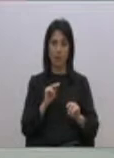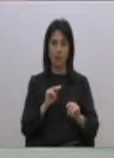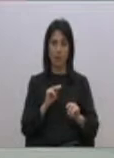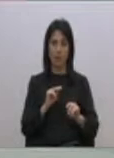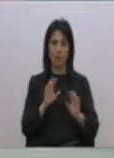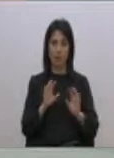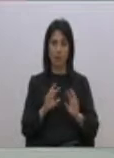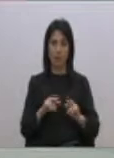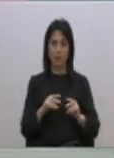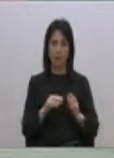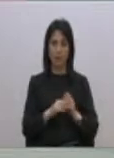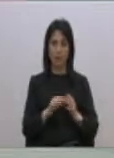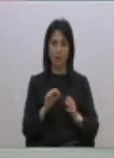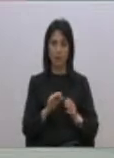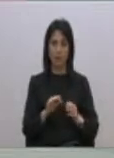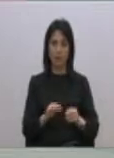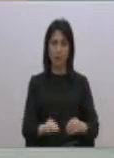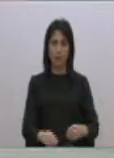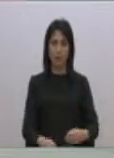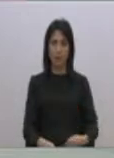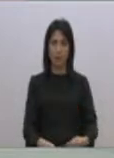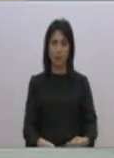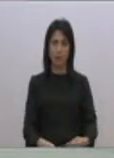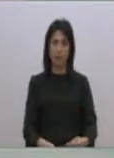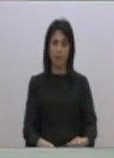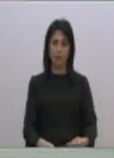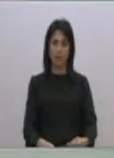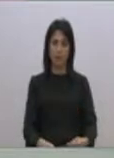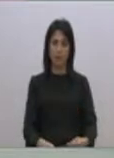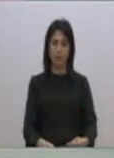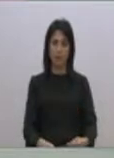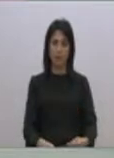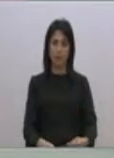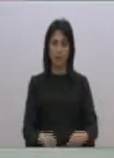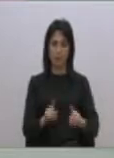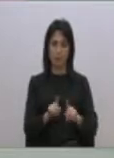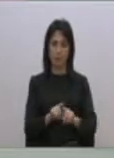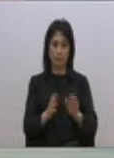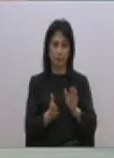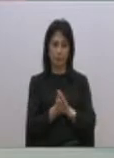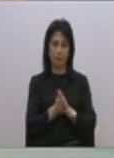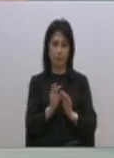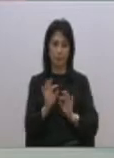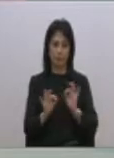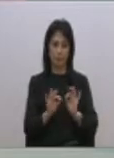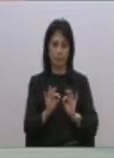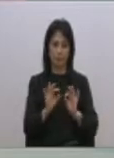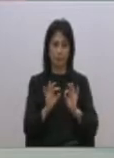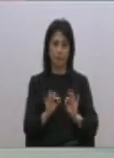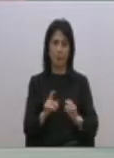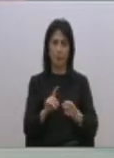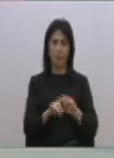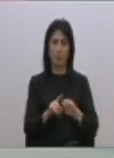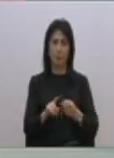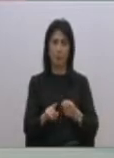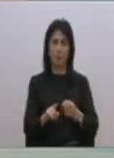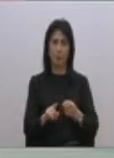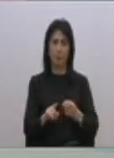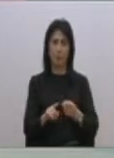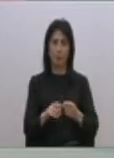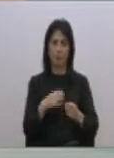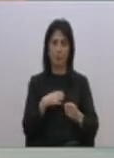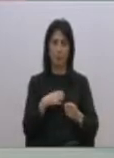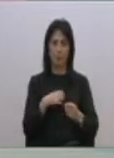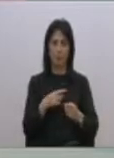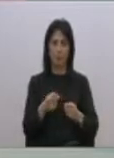administrației, codexit sulevişte tânis, şe săhir. Tia, a cât stăm de proiectia, urmări să avşi debam,